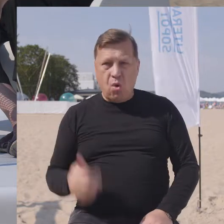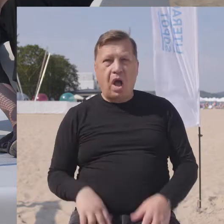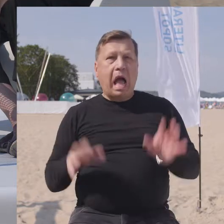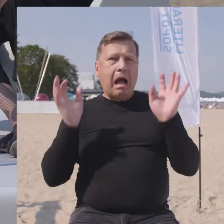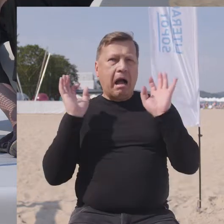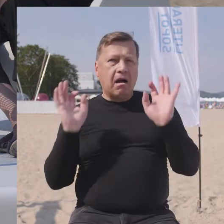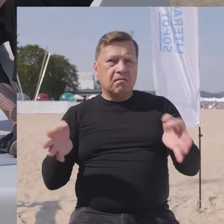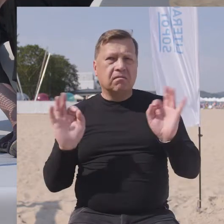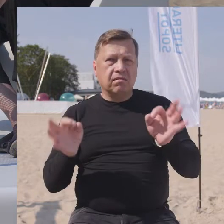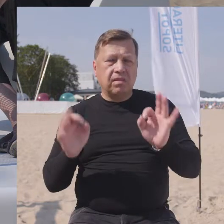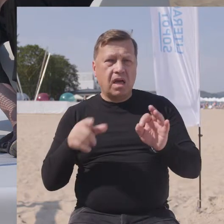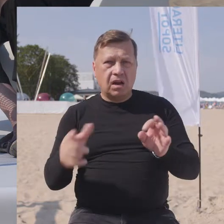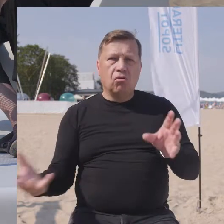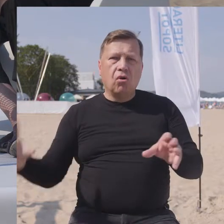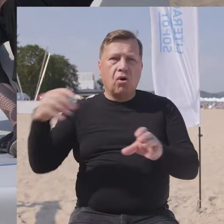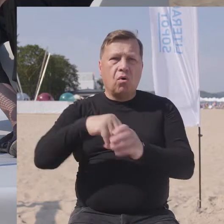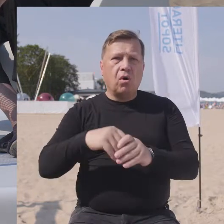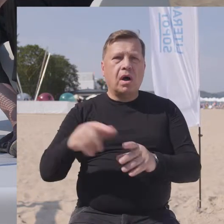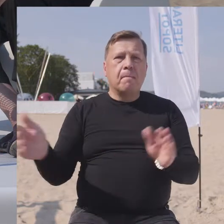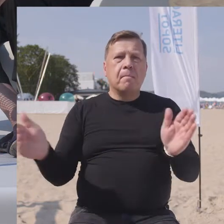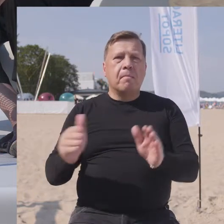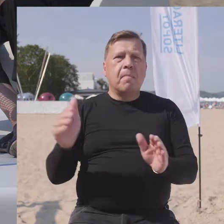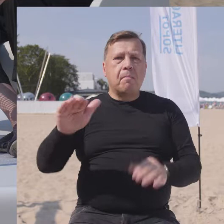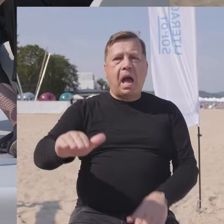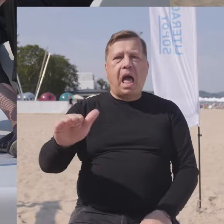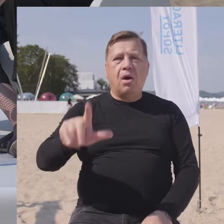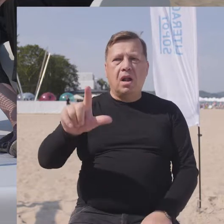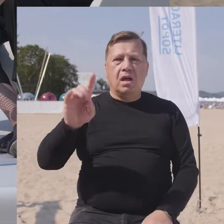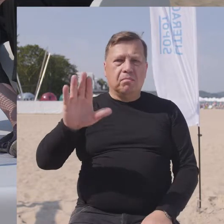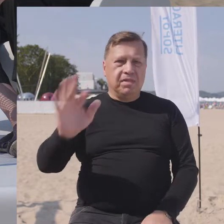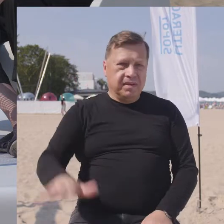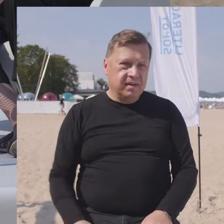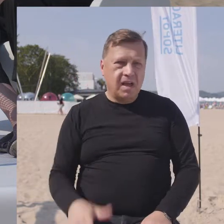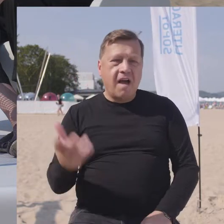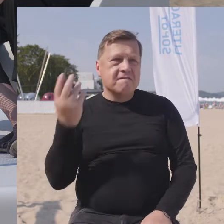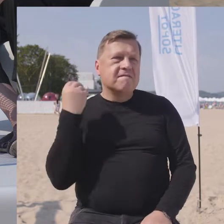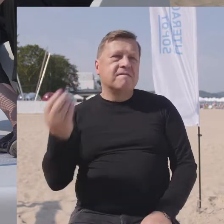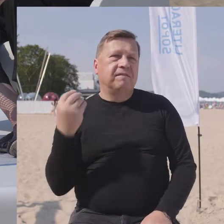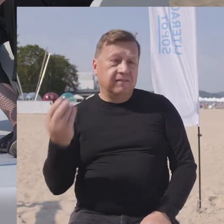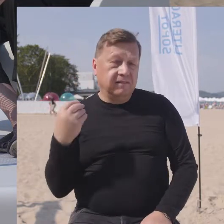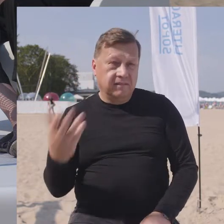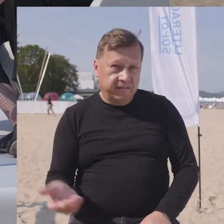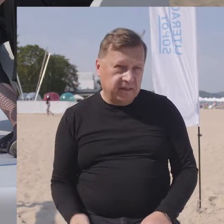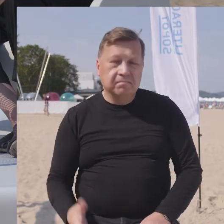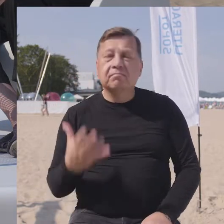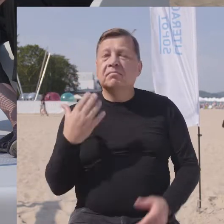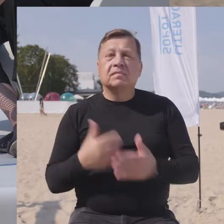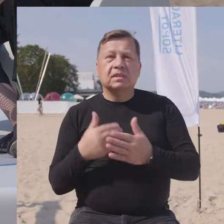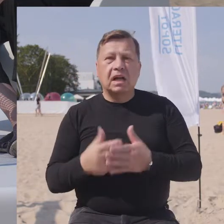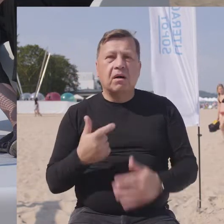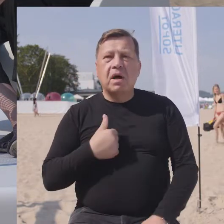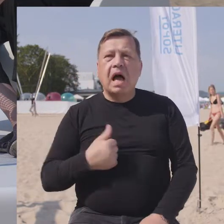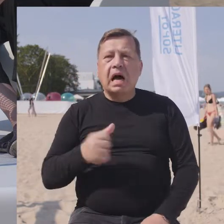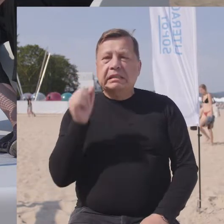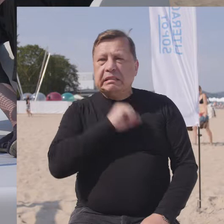dołączyły do nich małe LGBT-ciątka i to jest jeszcze fajniejsze, bo dzięki temu mogę po pierwsze nie czuć się jak stara